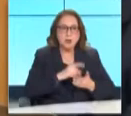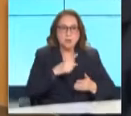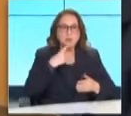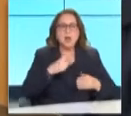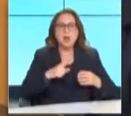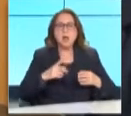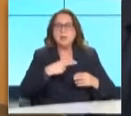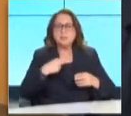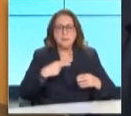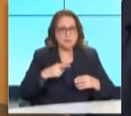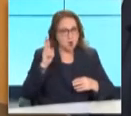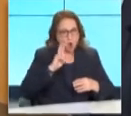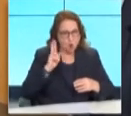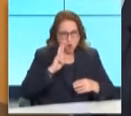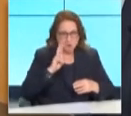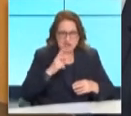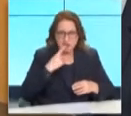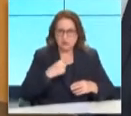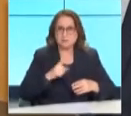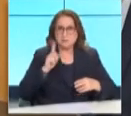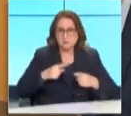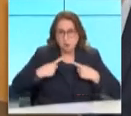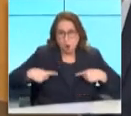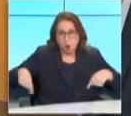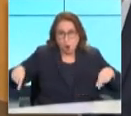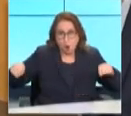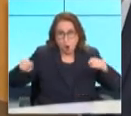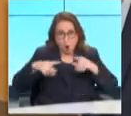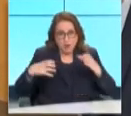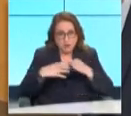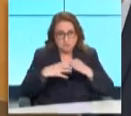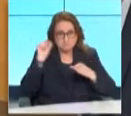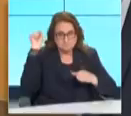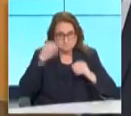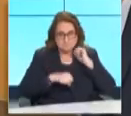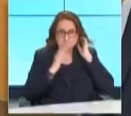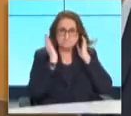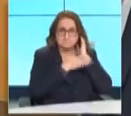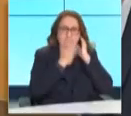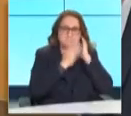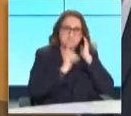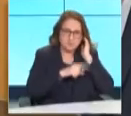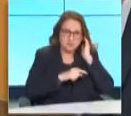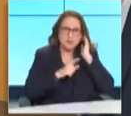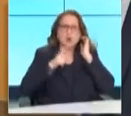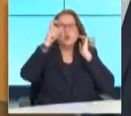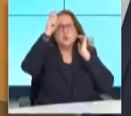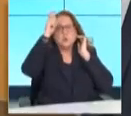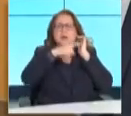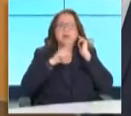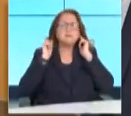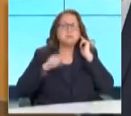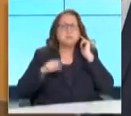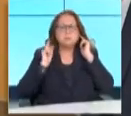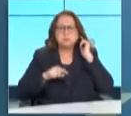του φυσικού αερίου επηρεάζει την τιμή της ηλεκτρικής ενέργειας. Μάλιστα, η Κομισιόν έχει δεσμευτεί ότι μέχρι το Μάιο